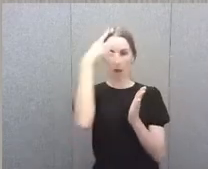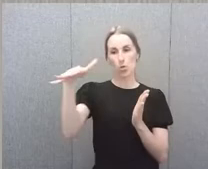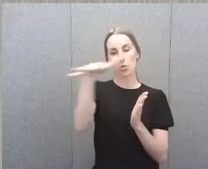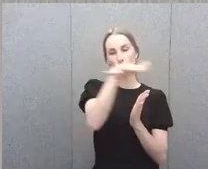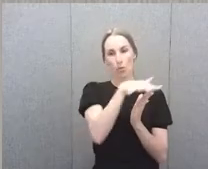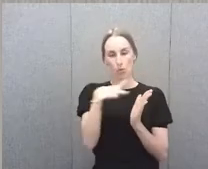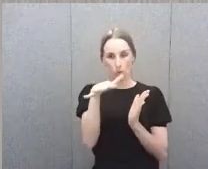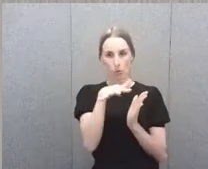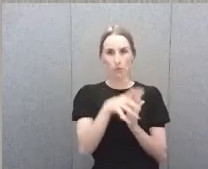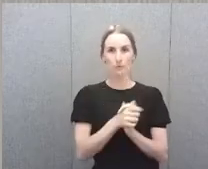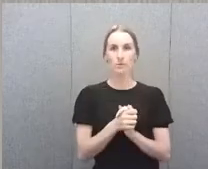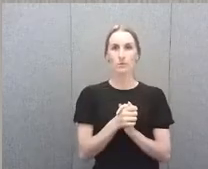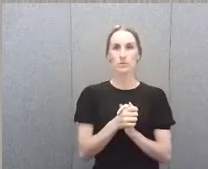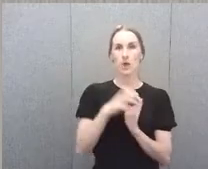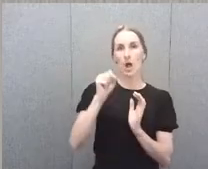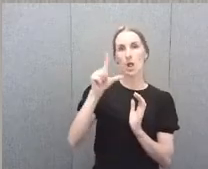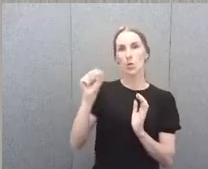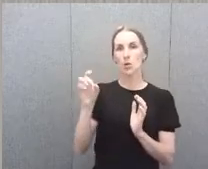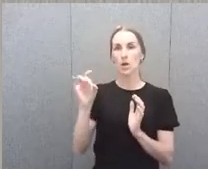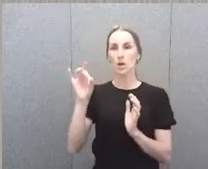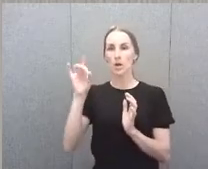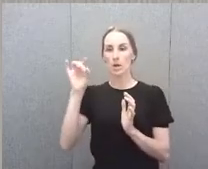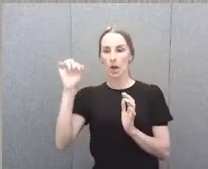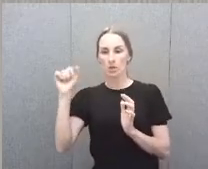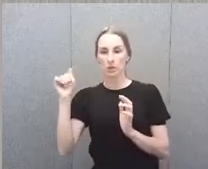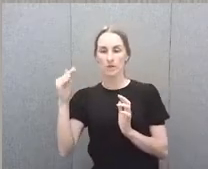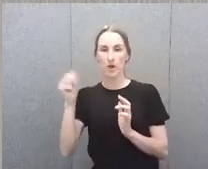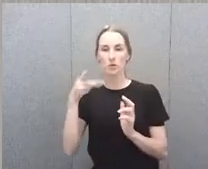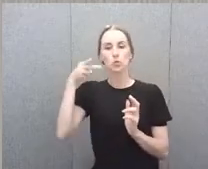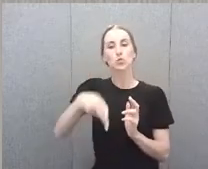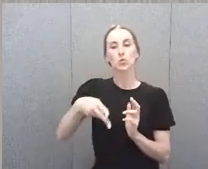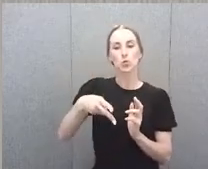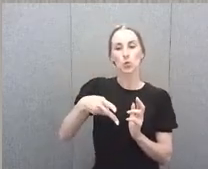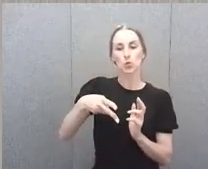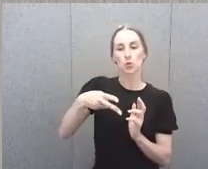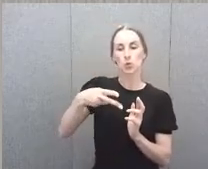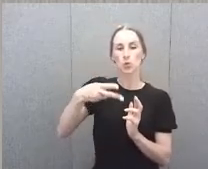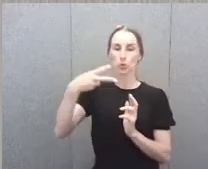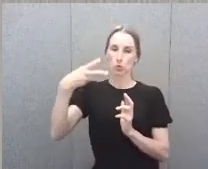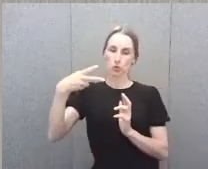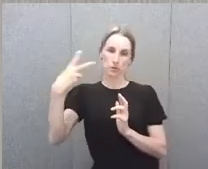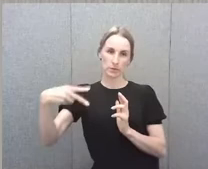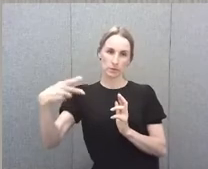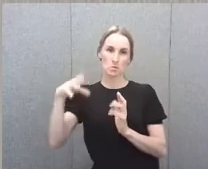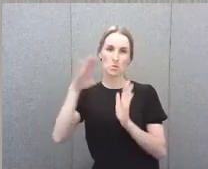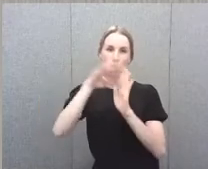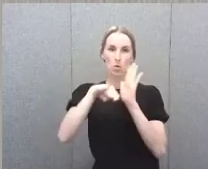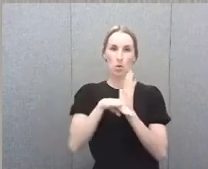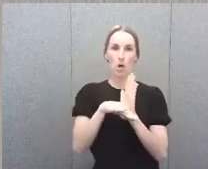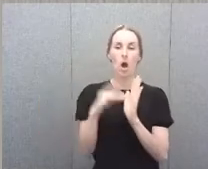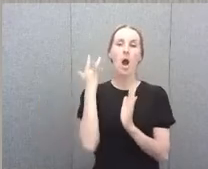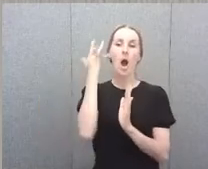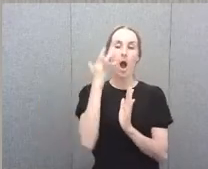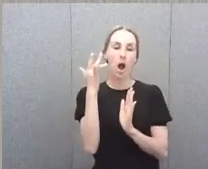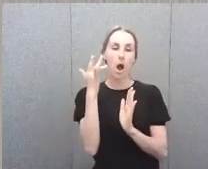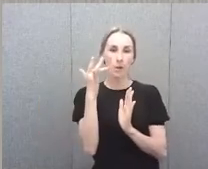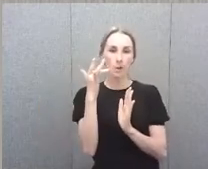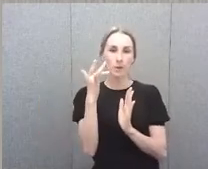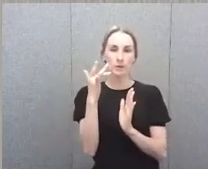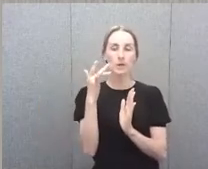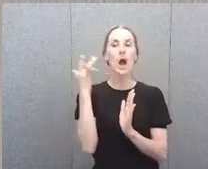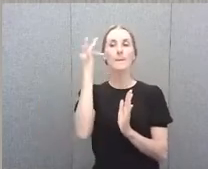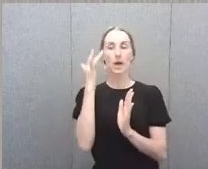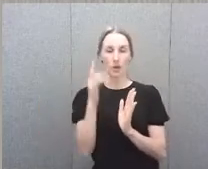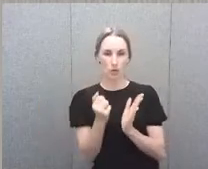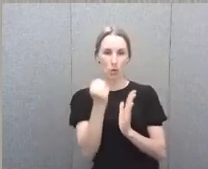в Вильнюсе, по фонду Alumni Engagement. И именно